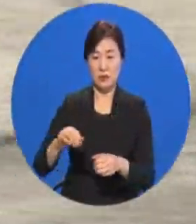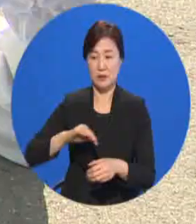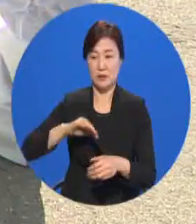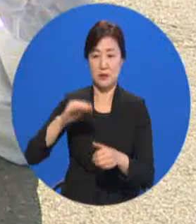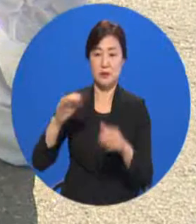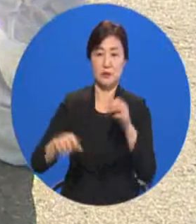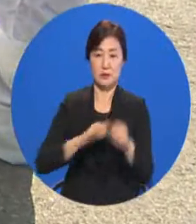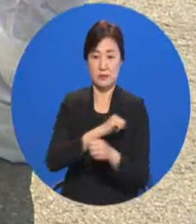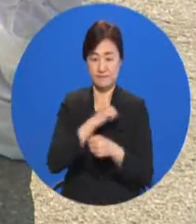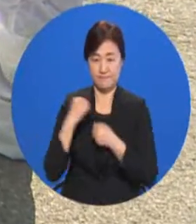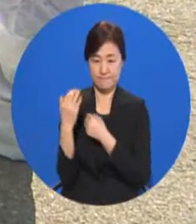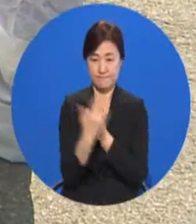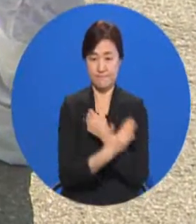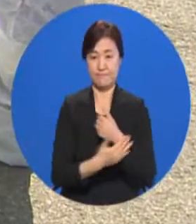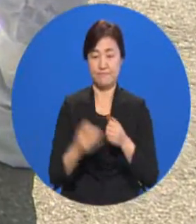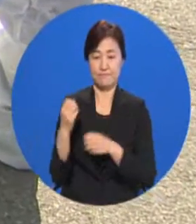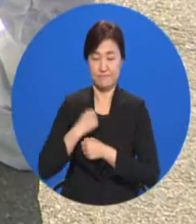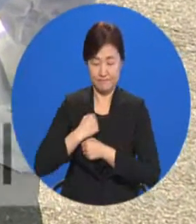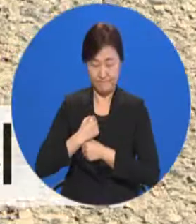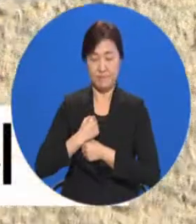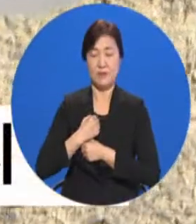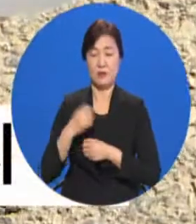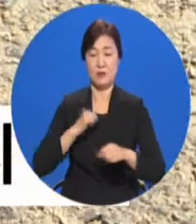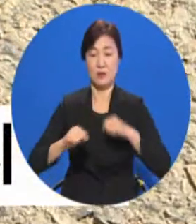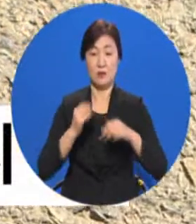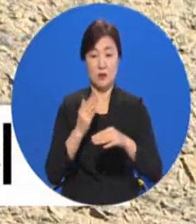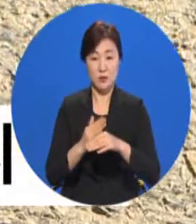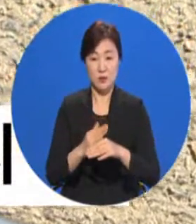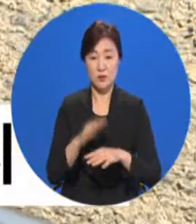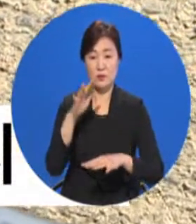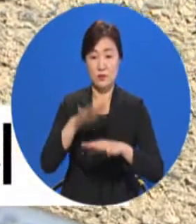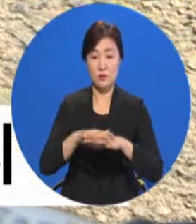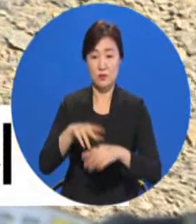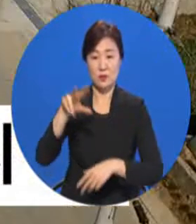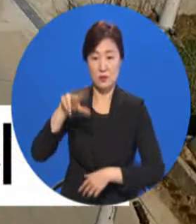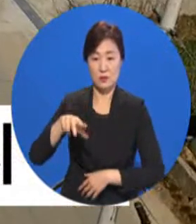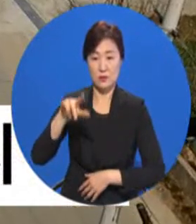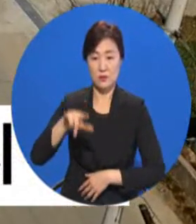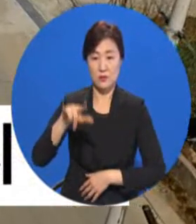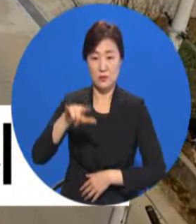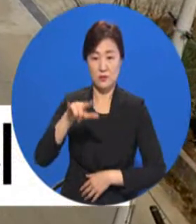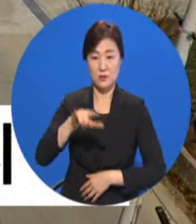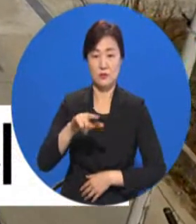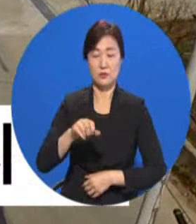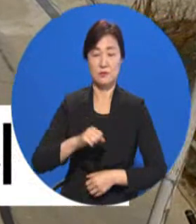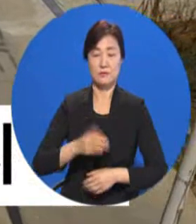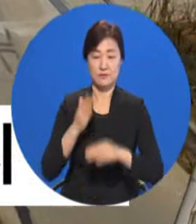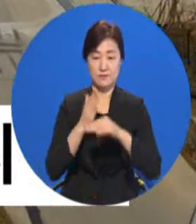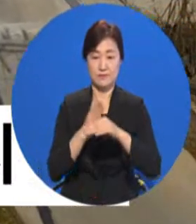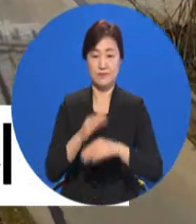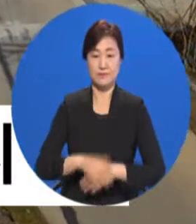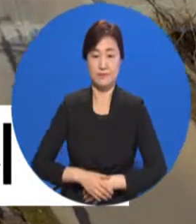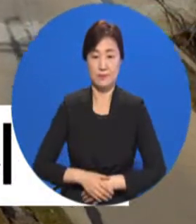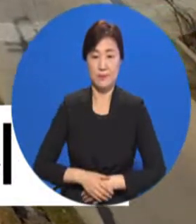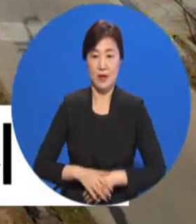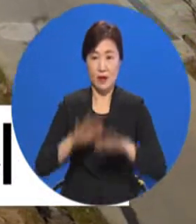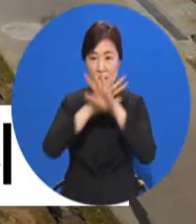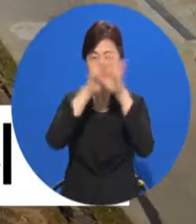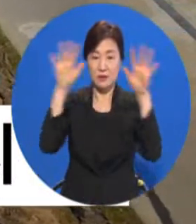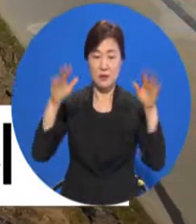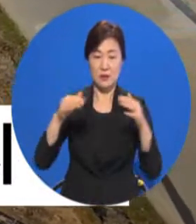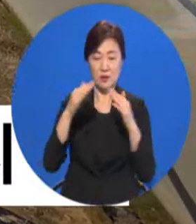나섰습니다. 논밭을 누볐던 농사용 드론이 마을 위에 떴습니다. 하늘 위에서 건물